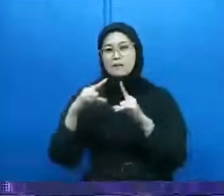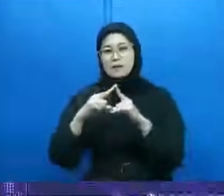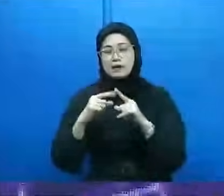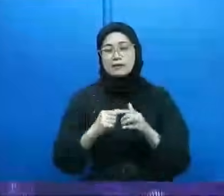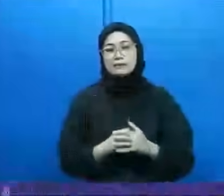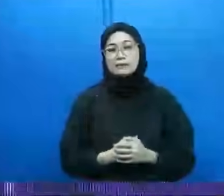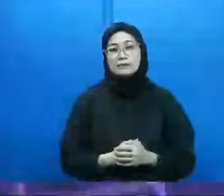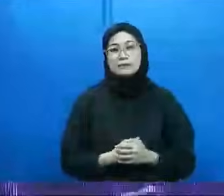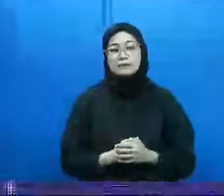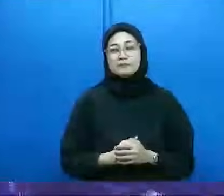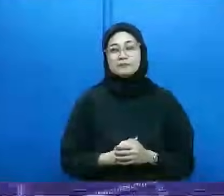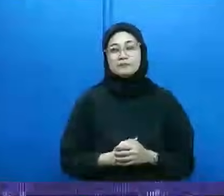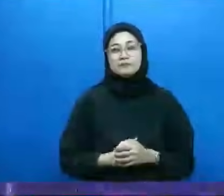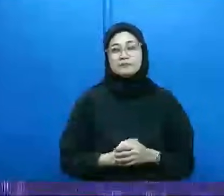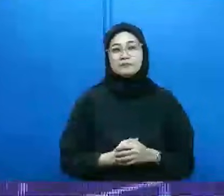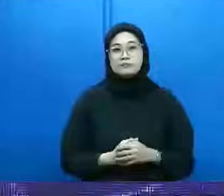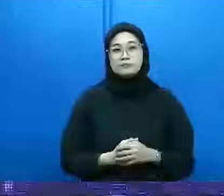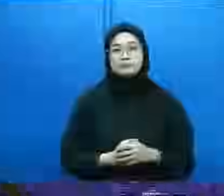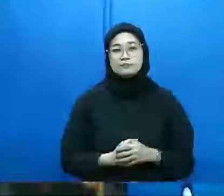muttaqina mafaza.